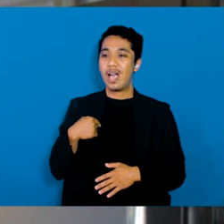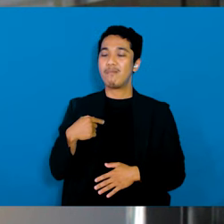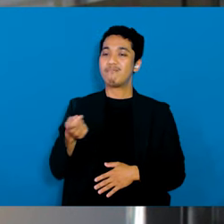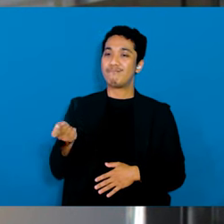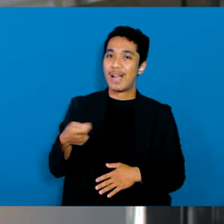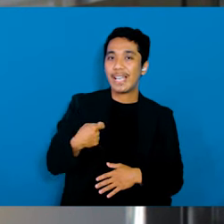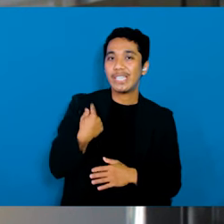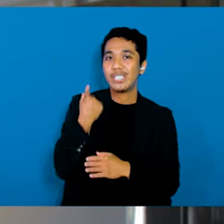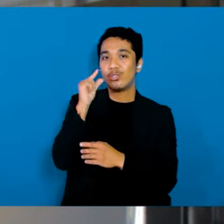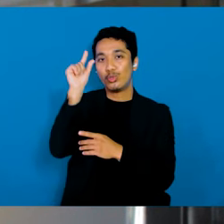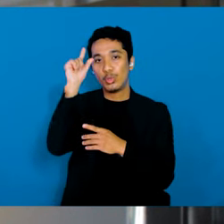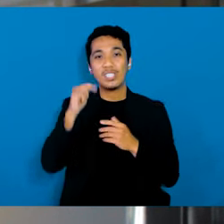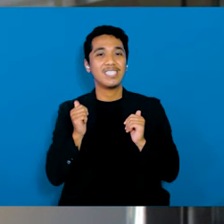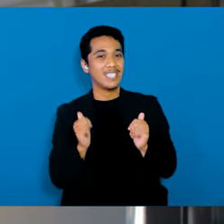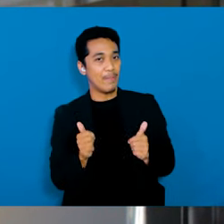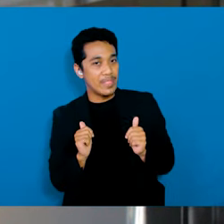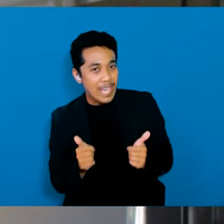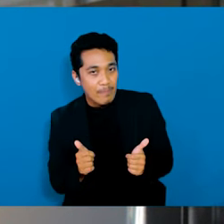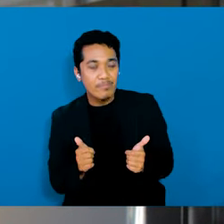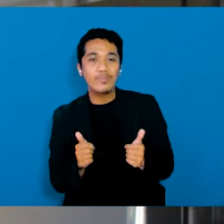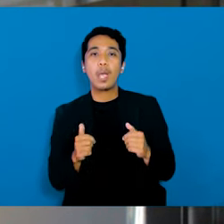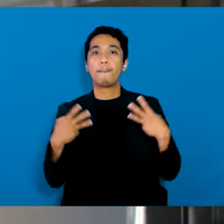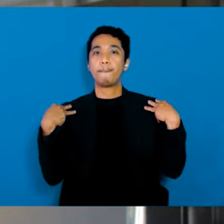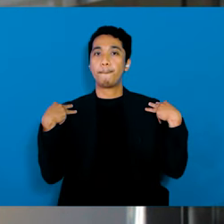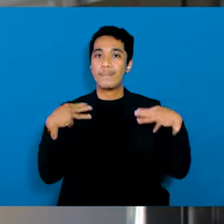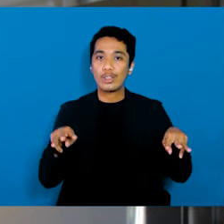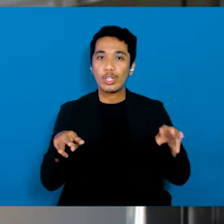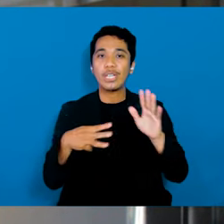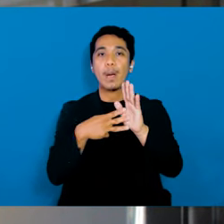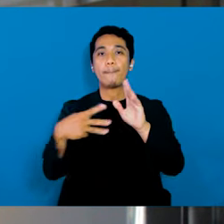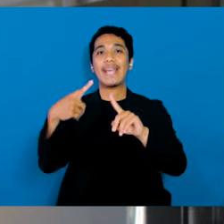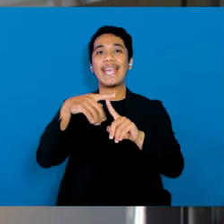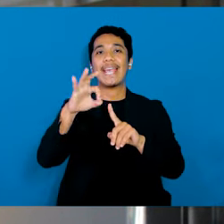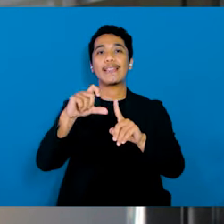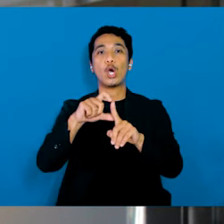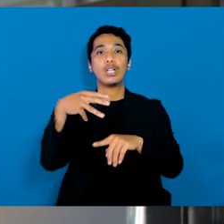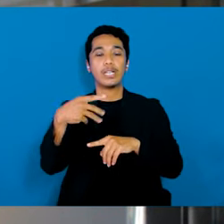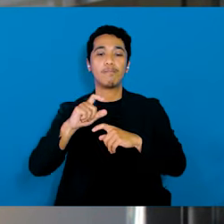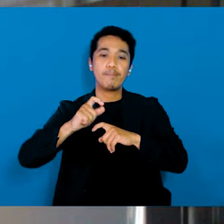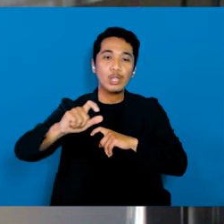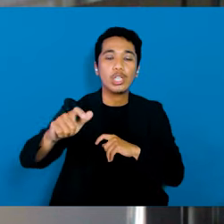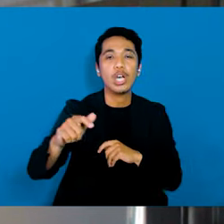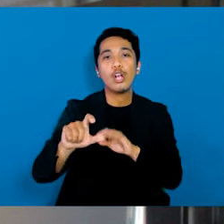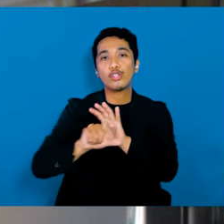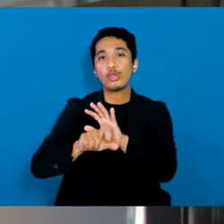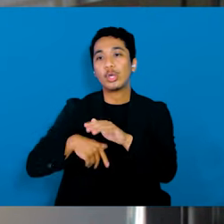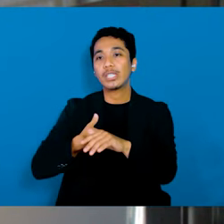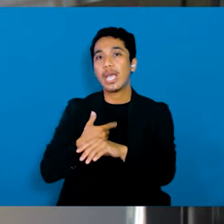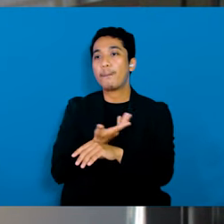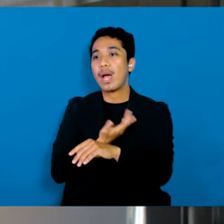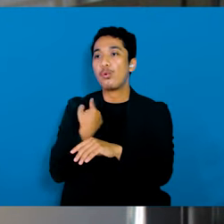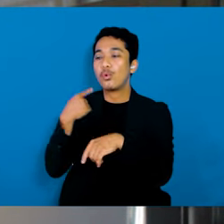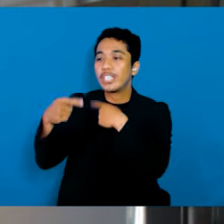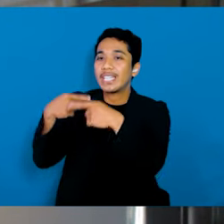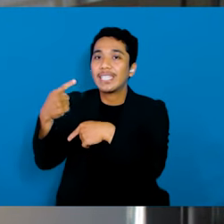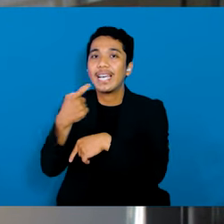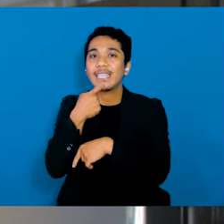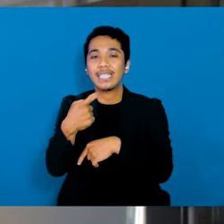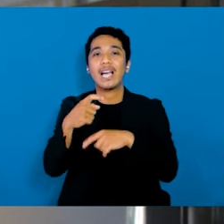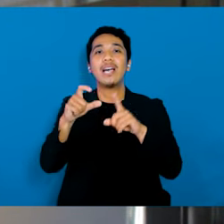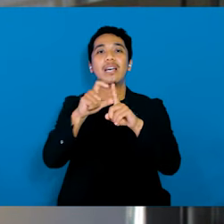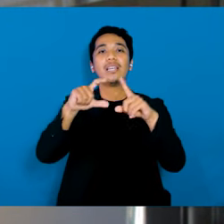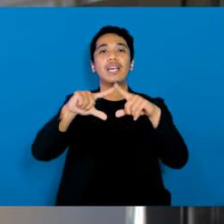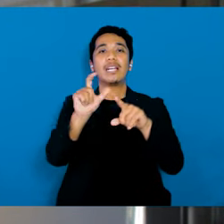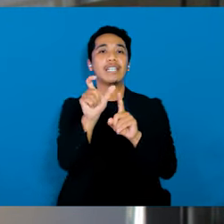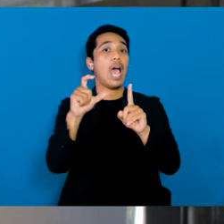saya pakai untuk mempersiapkan metode. Saya mau ngambil cerita misalkan tentang Daud gitu.